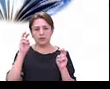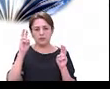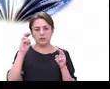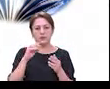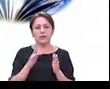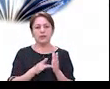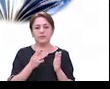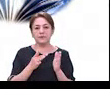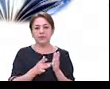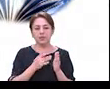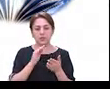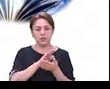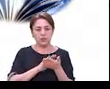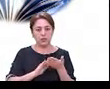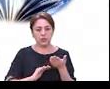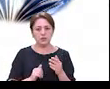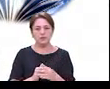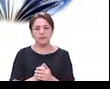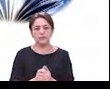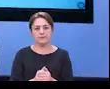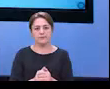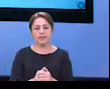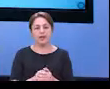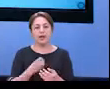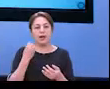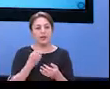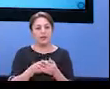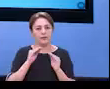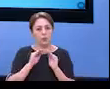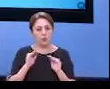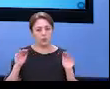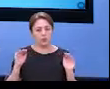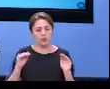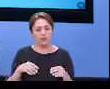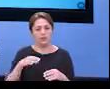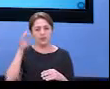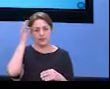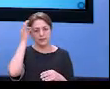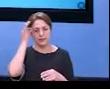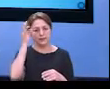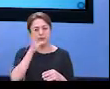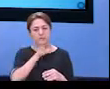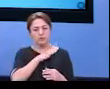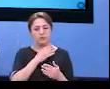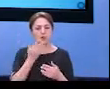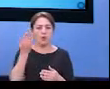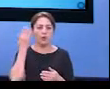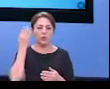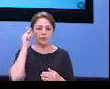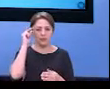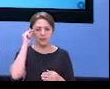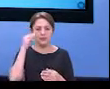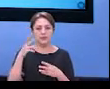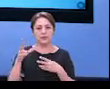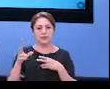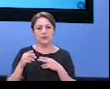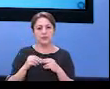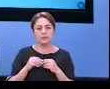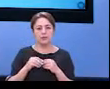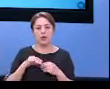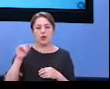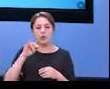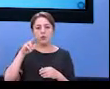mavzuyimizni daftaringizga yozib oling. Qadrli o'quvchilar, yodingizda bo'lsa, o'tgan darsimizda biz siz